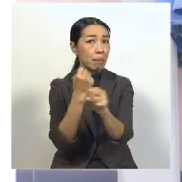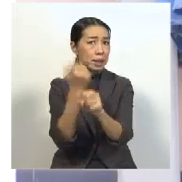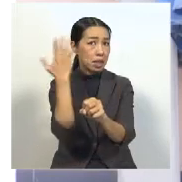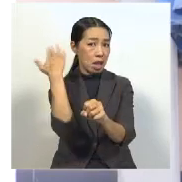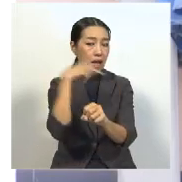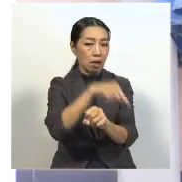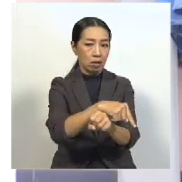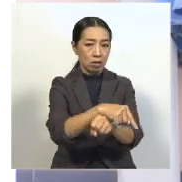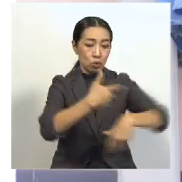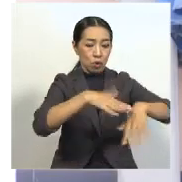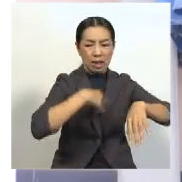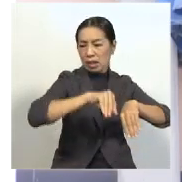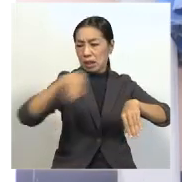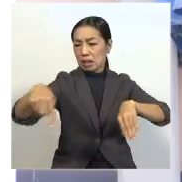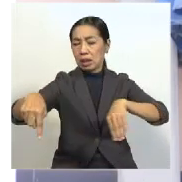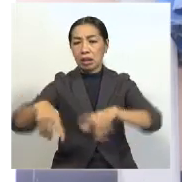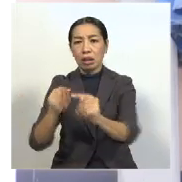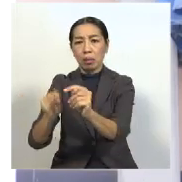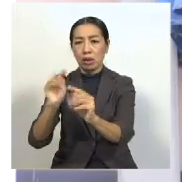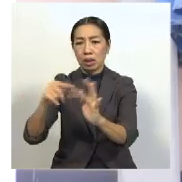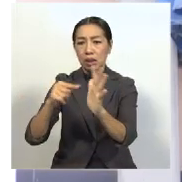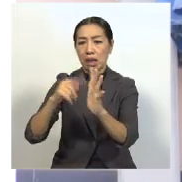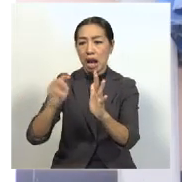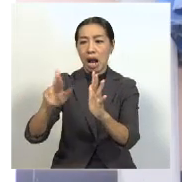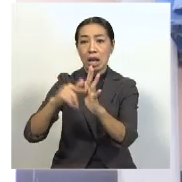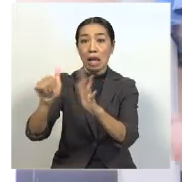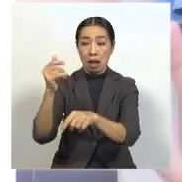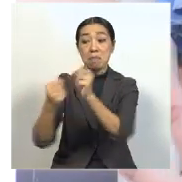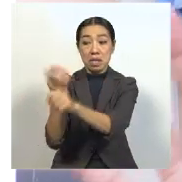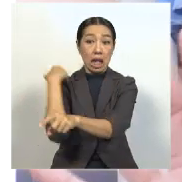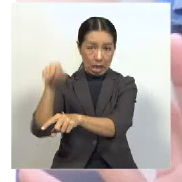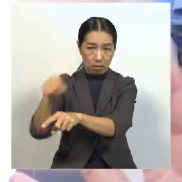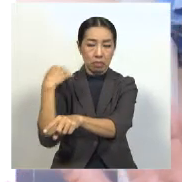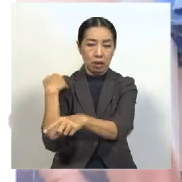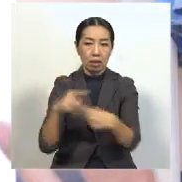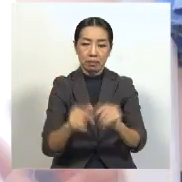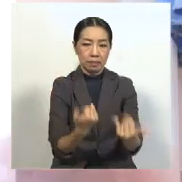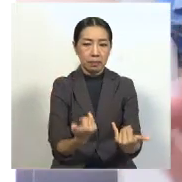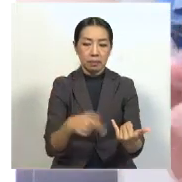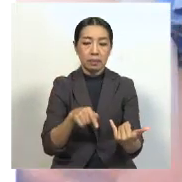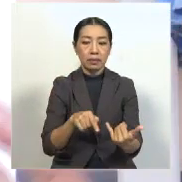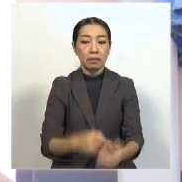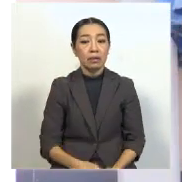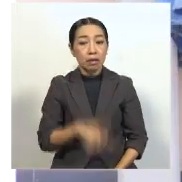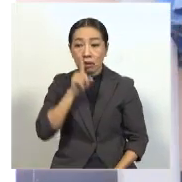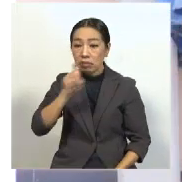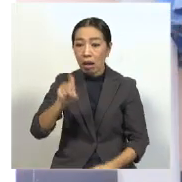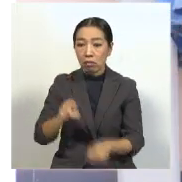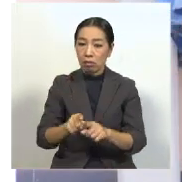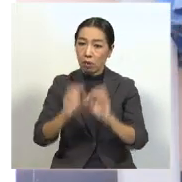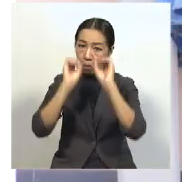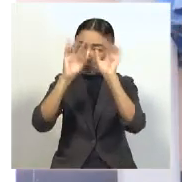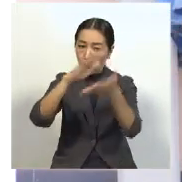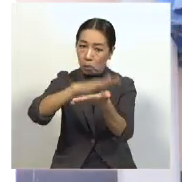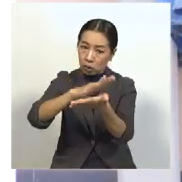วเนี่ยตำบลท่าทรายนะครับ ได้มีการพูดคุยกับทางครูทางวัดไหมครับว่าหมาตัวนี้มาจาก